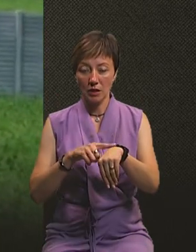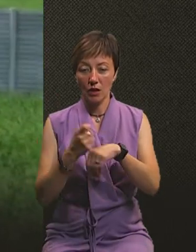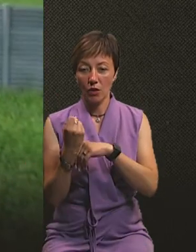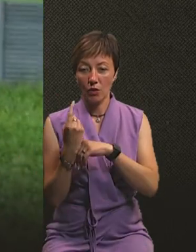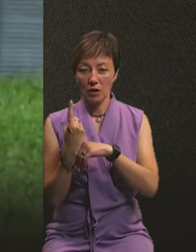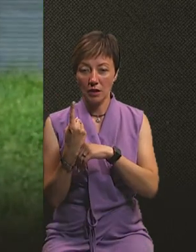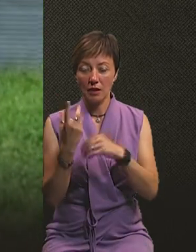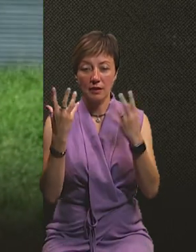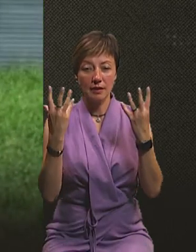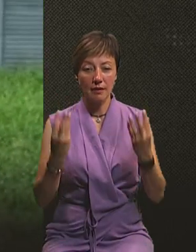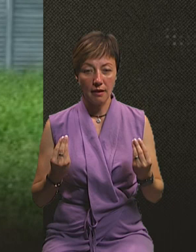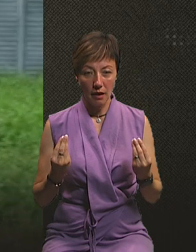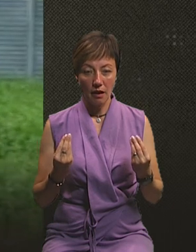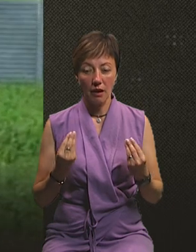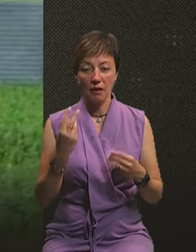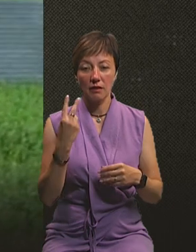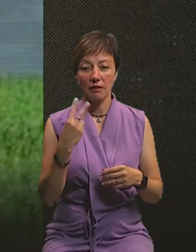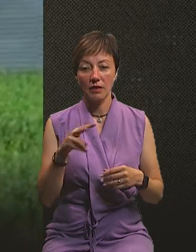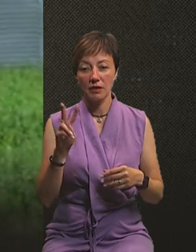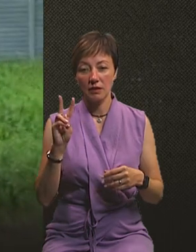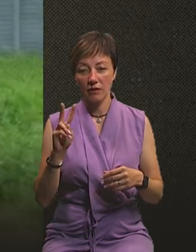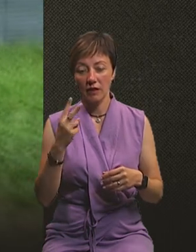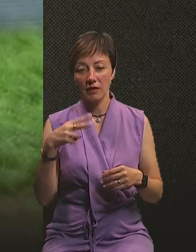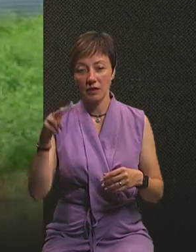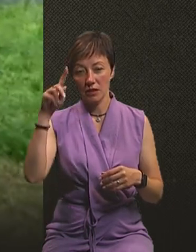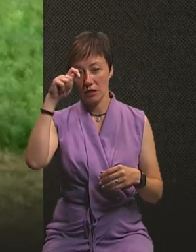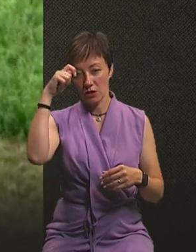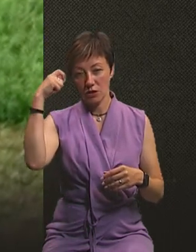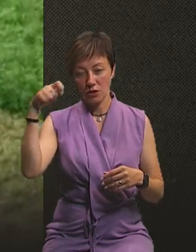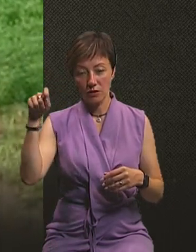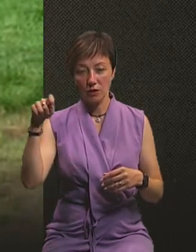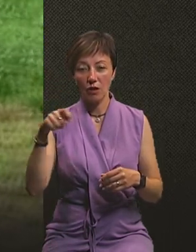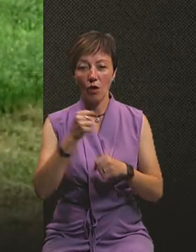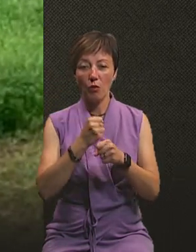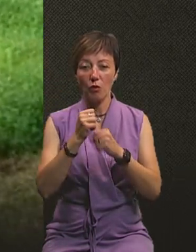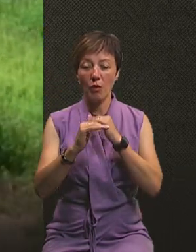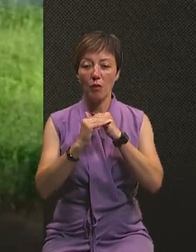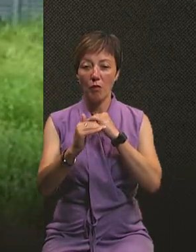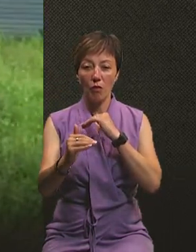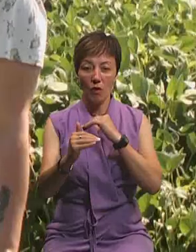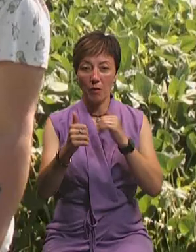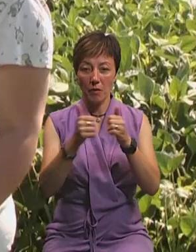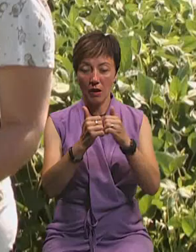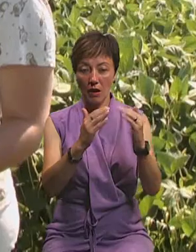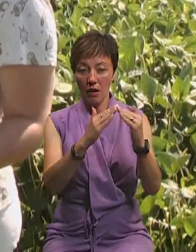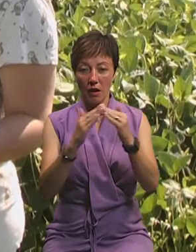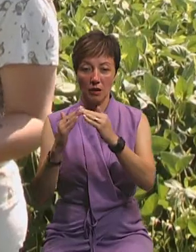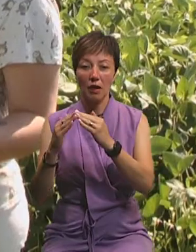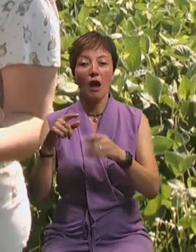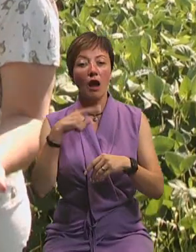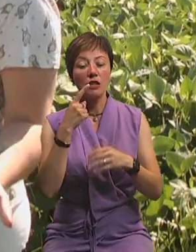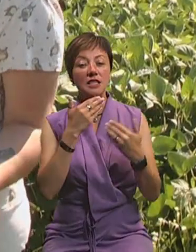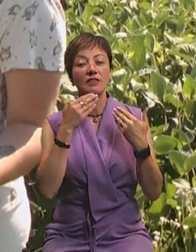11:00 дня 22-23 градуси в тіні обробіток поля попри хату спочатку каже